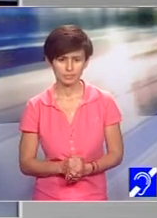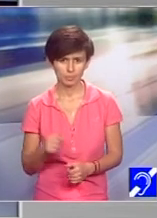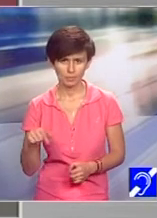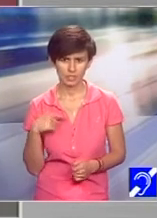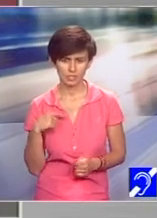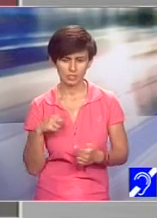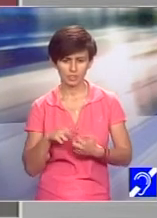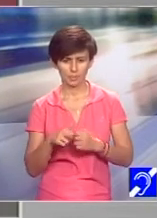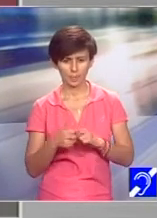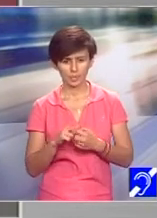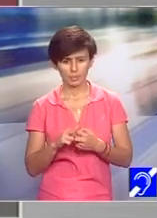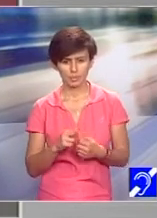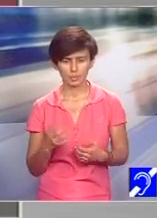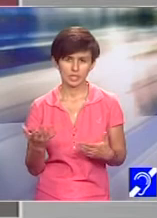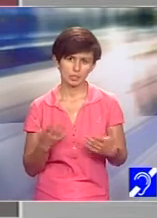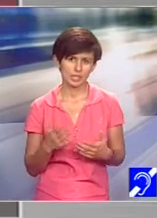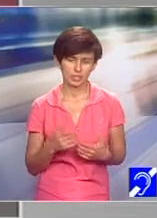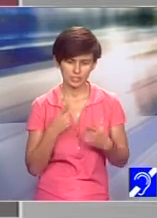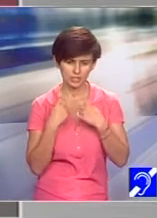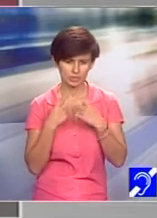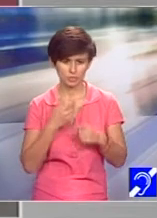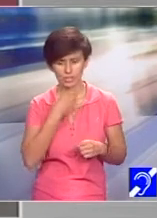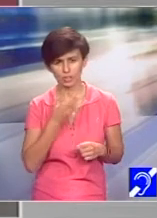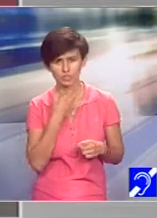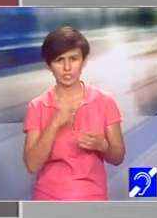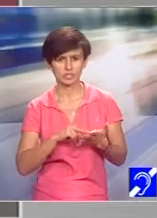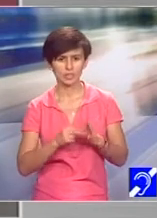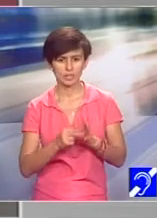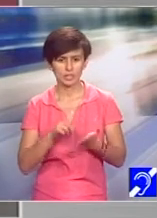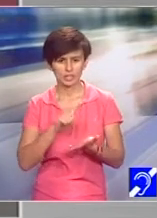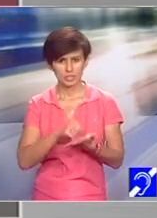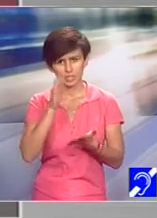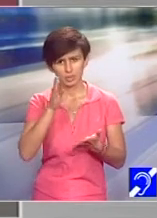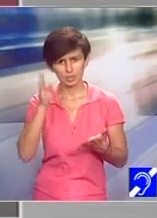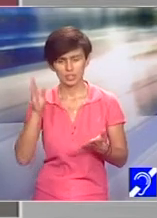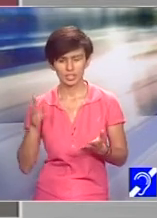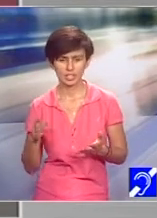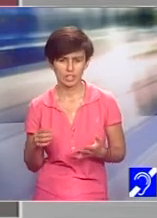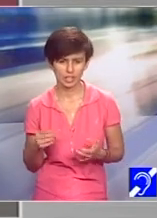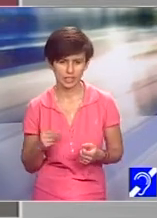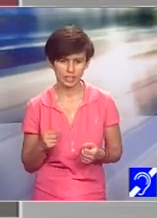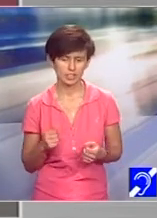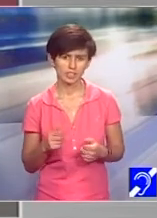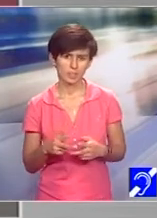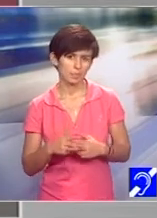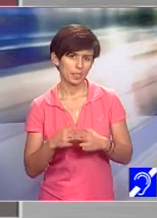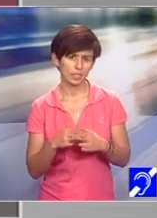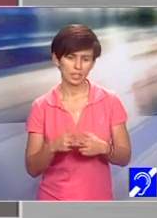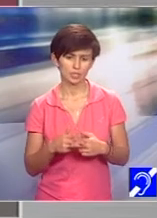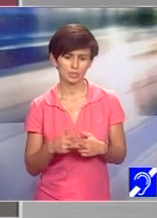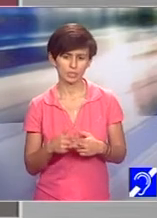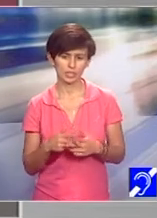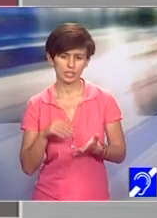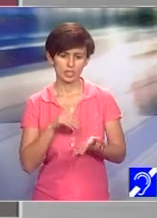o problematică pe care o veți atinge în cadrul conferinței. Da. Pregătiți oarecum bibliotecarii să vină în întâmpinarea nevoilor celor mai